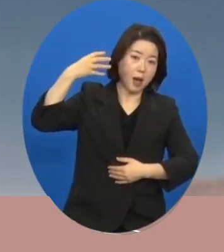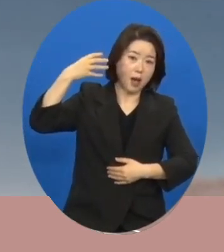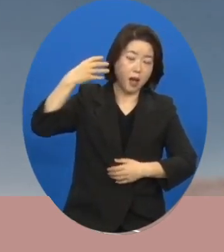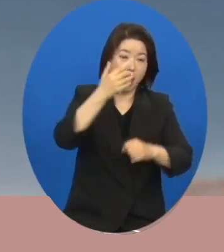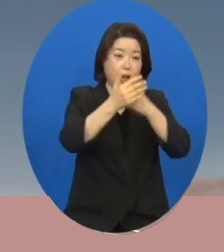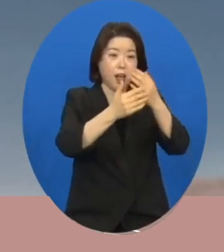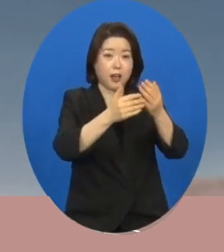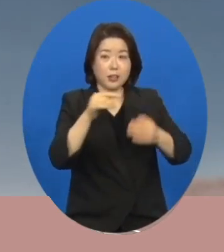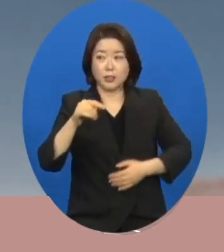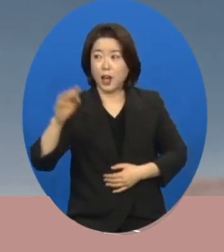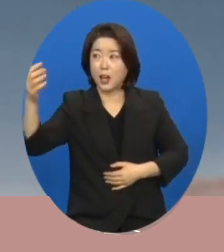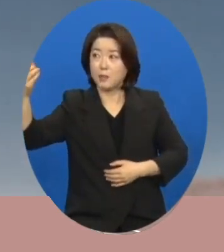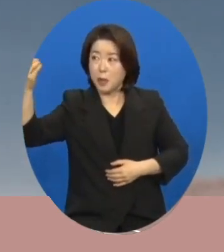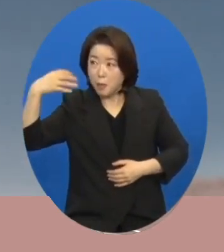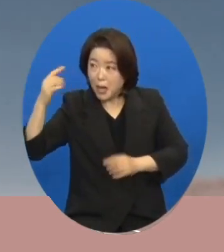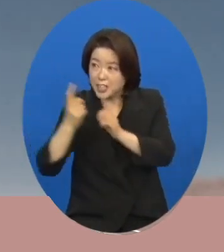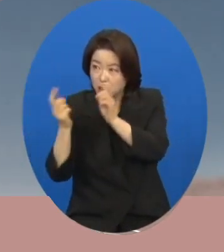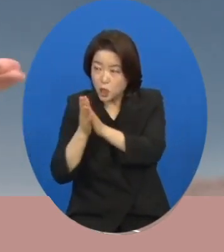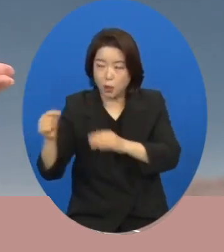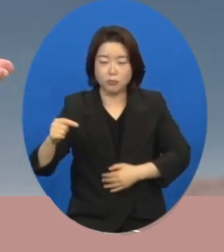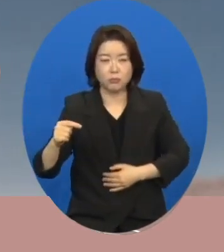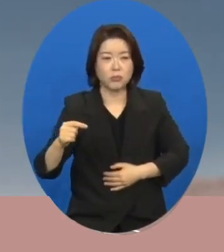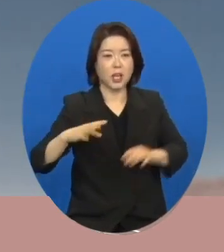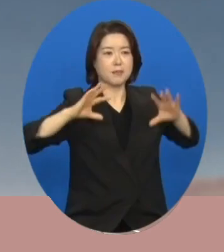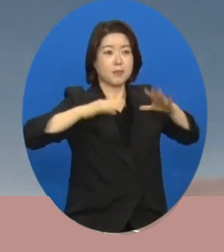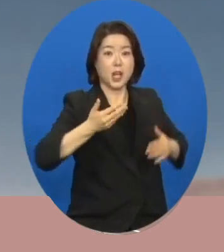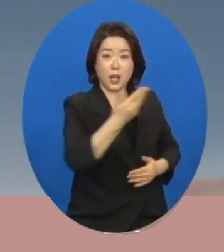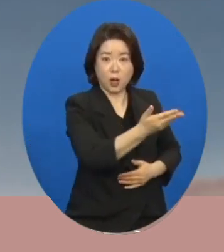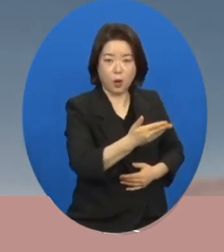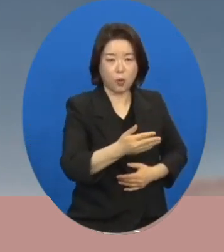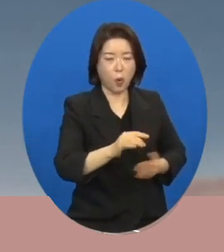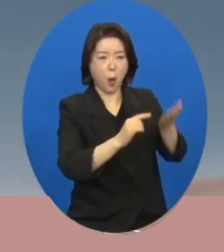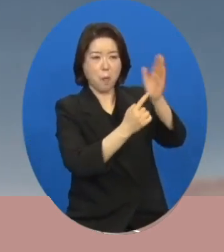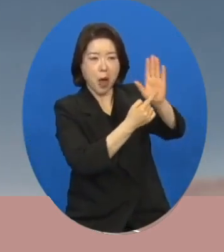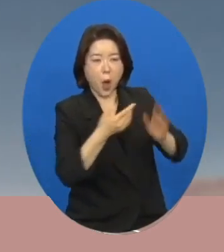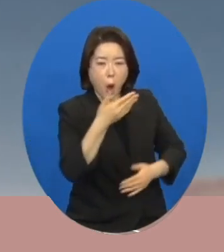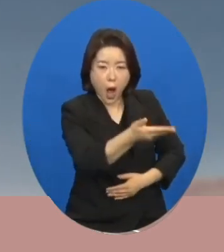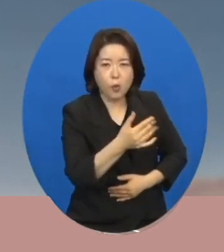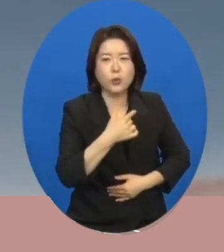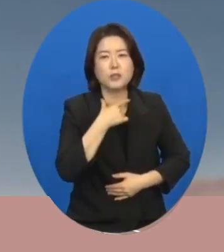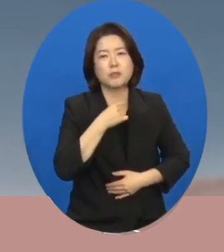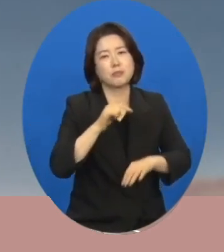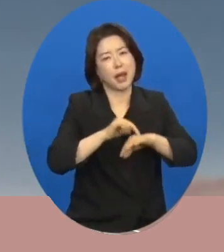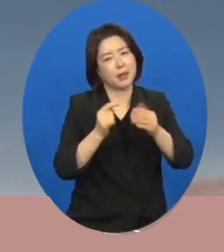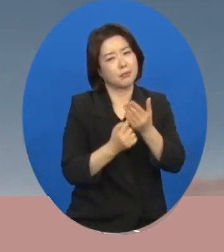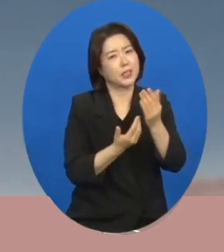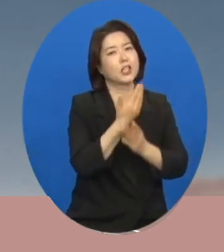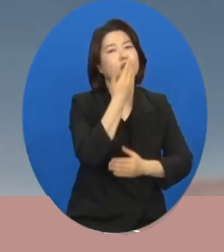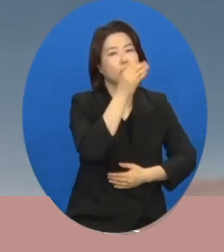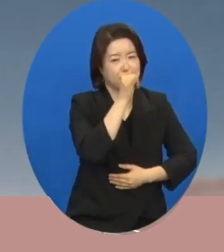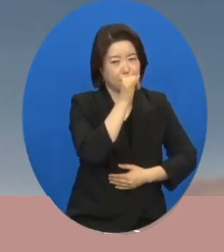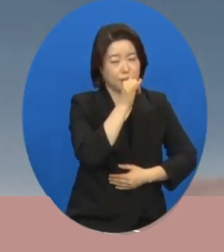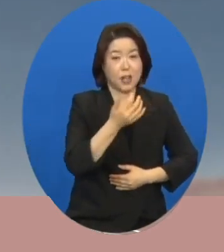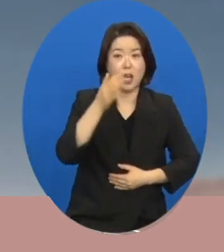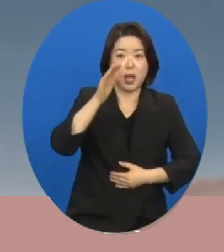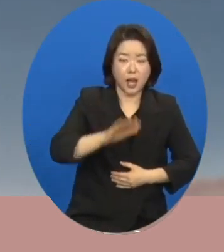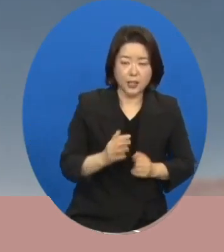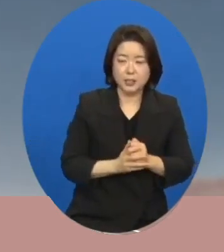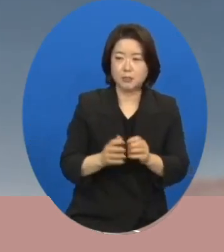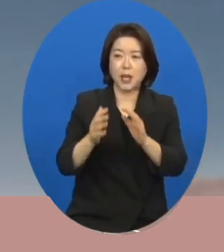자랑하기도 싶고 또한 이것을 어떻게든 드러내고 싶은 마음이 있을 거예요 그러나 여호수아 그 다음에 보면요 사람들에게